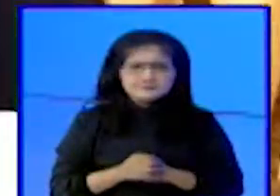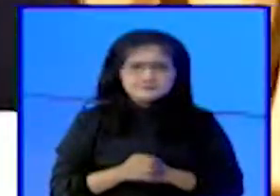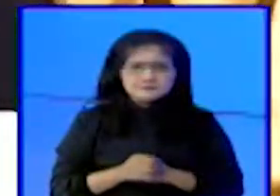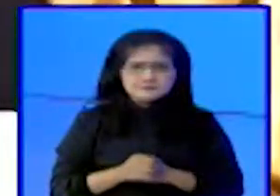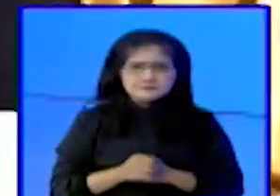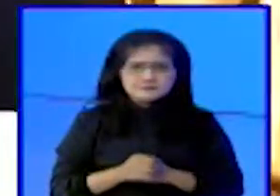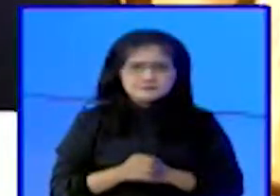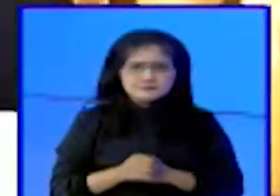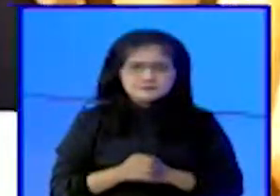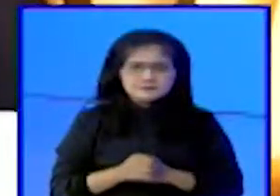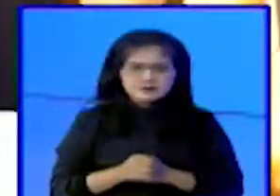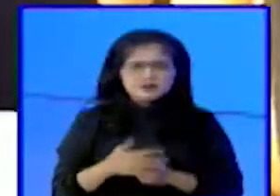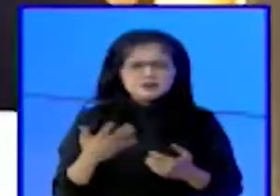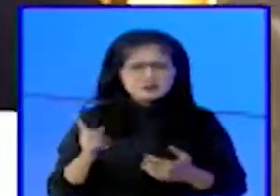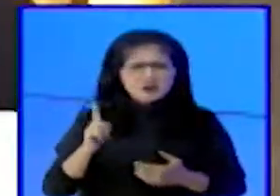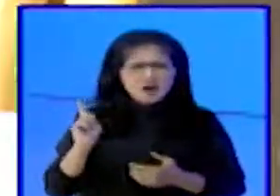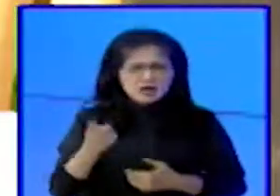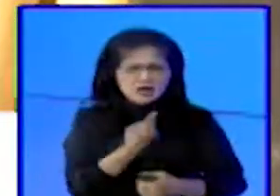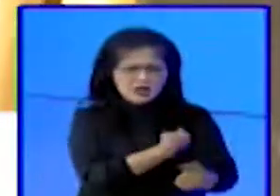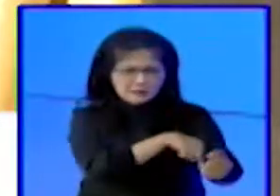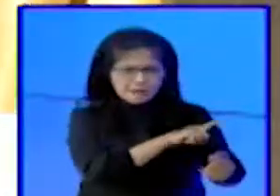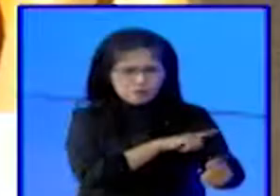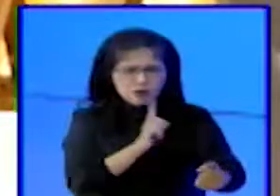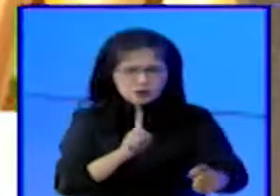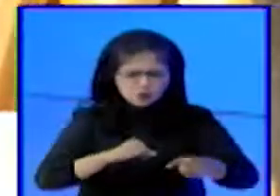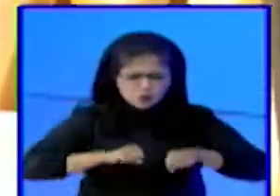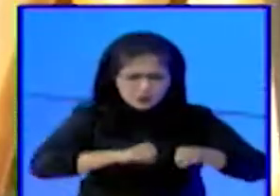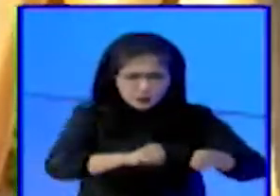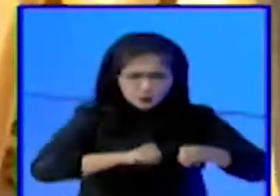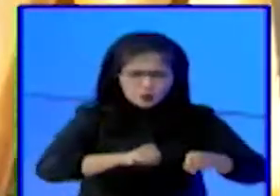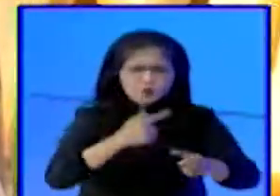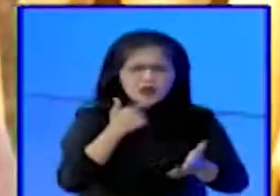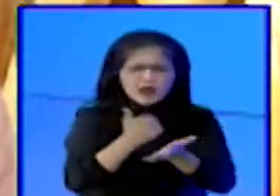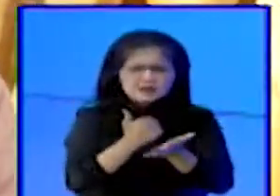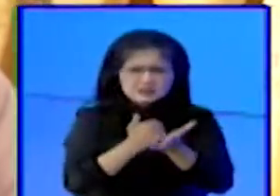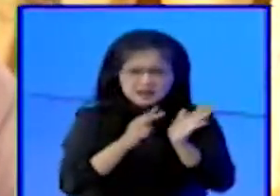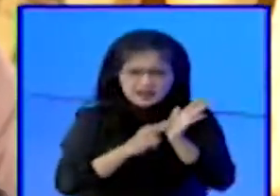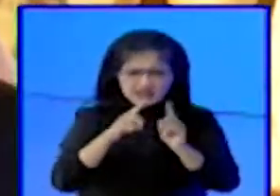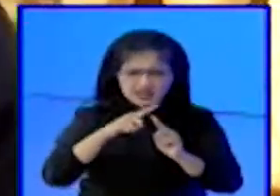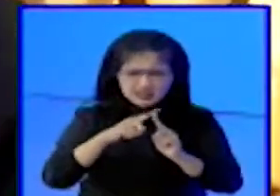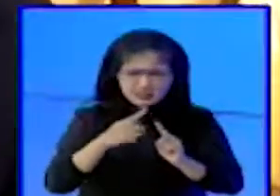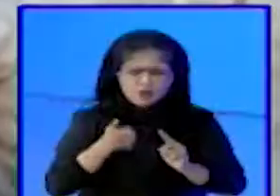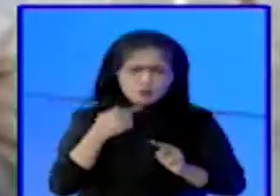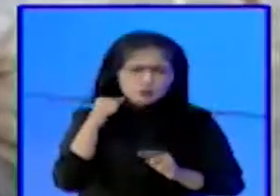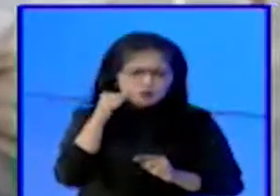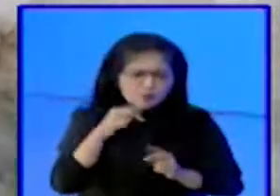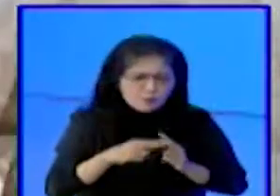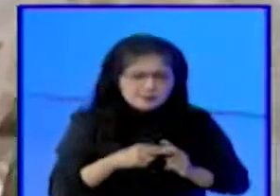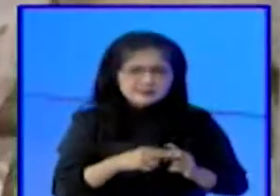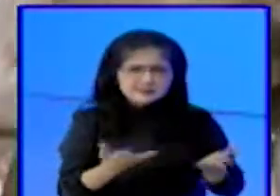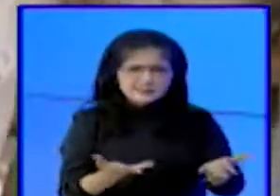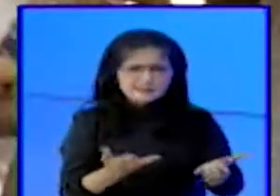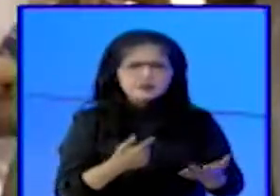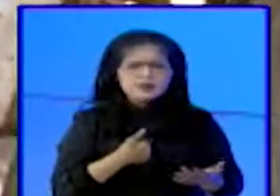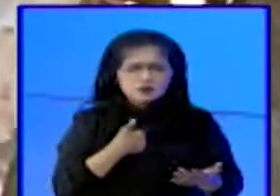bakat untuk menenun kain ala Nusa Tenggara Timur. Mama pinjam ya, Mama ya. Saya pun